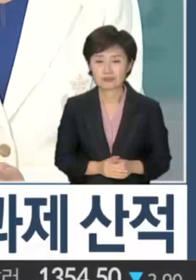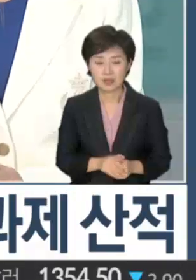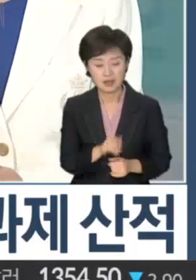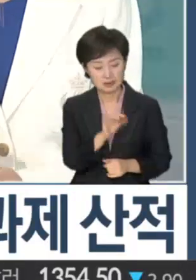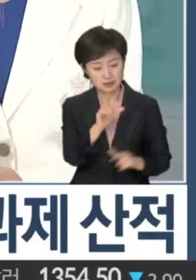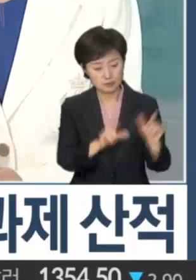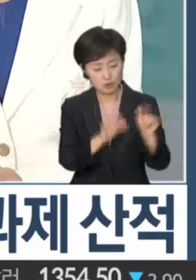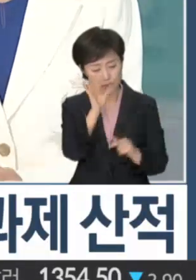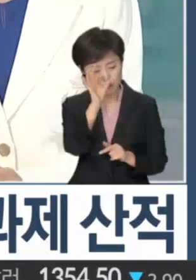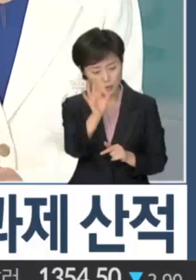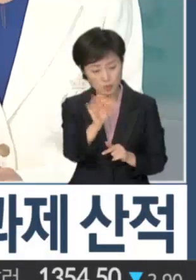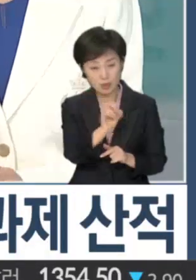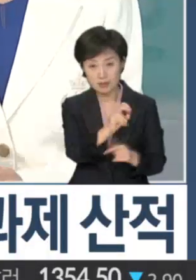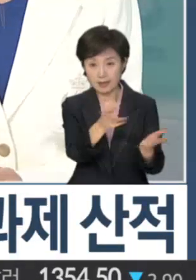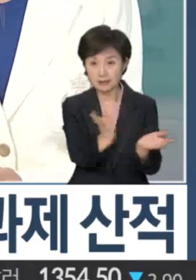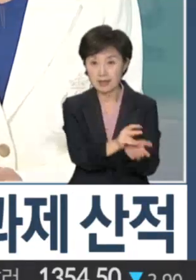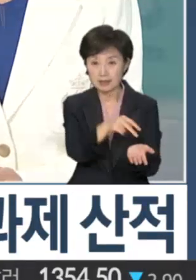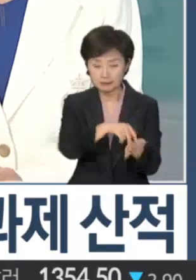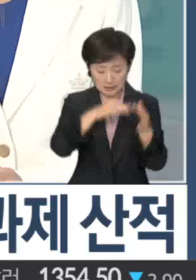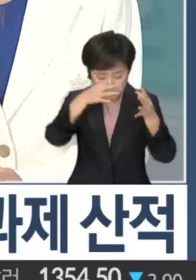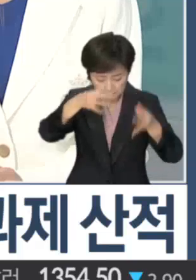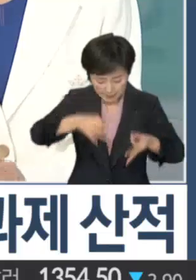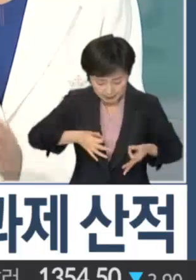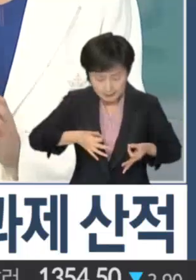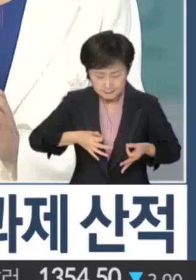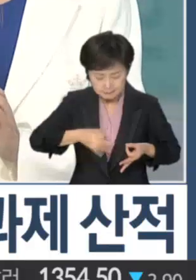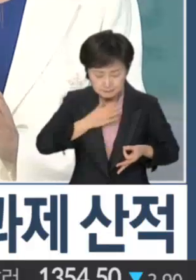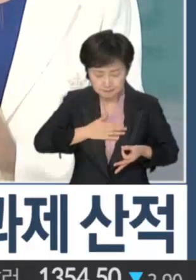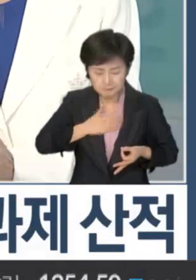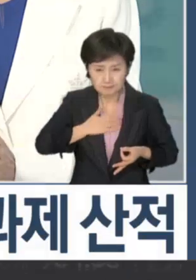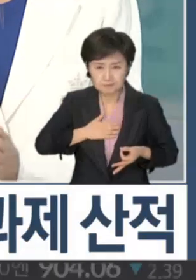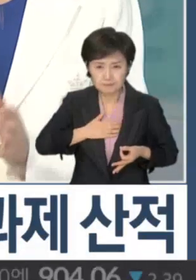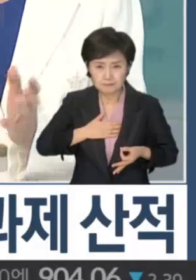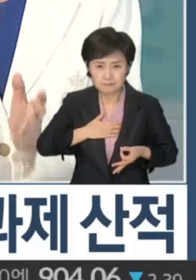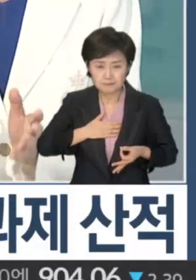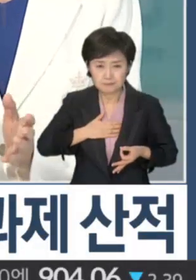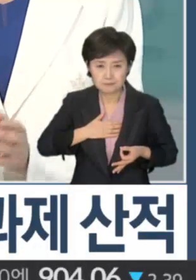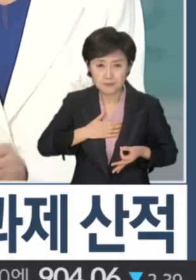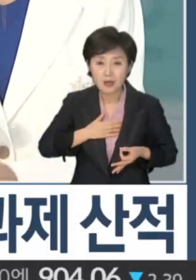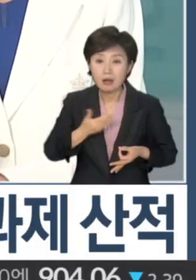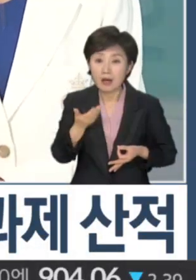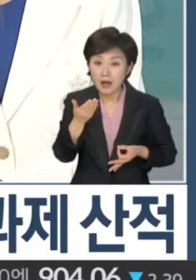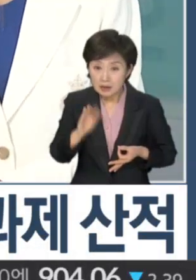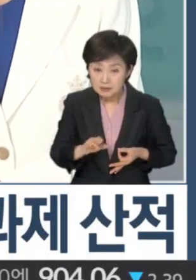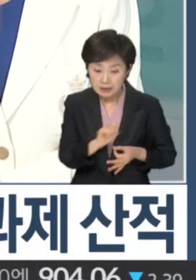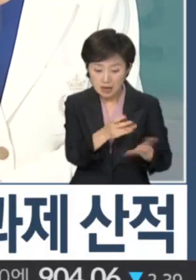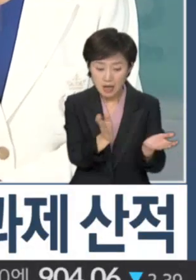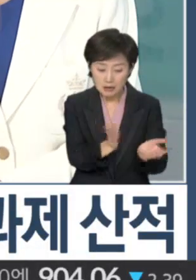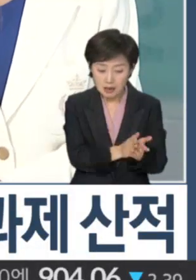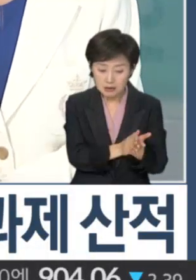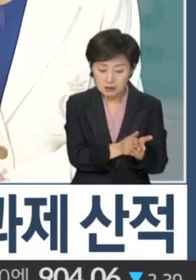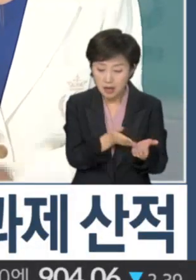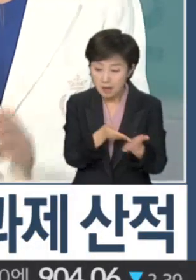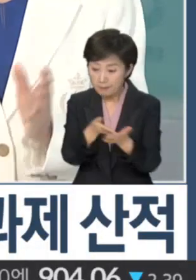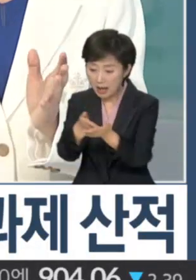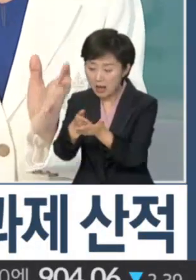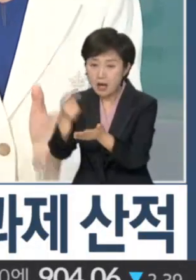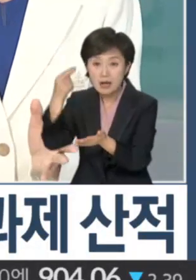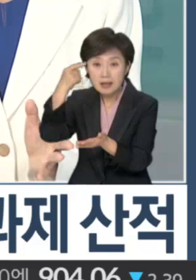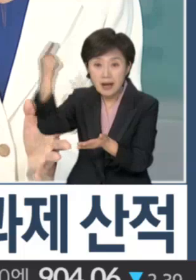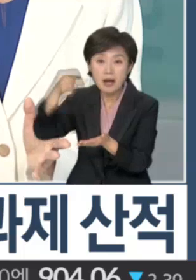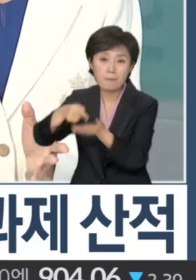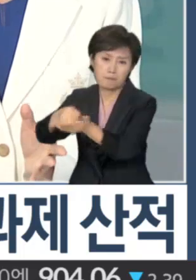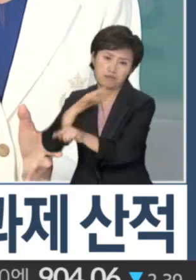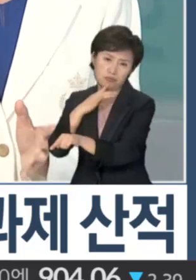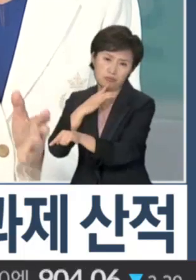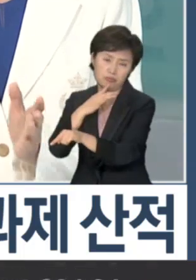부분들을 야당에서도 대책도 내놔야 되지만 사실은 야당은 대책을 내놔도 제안만 할 뿐입니다. 그것을